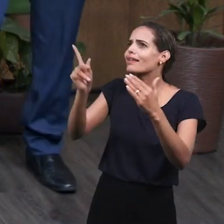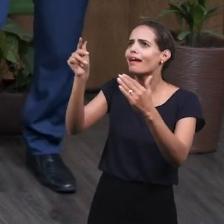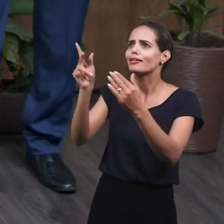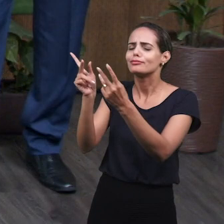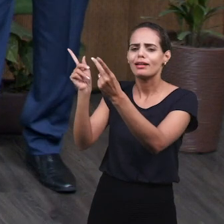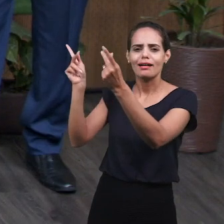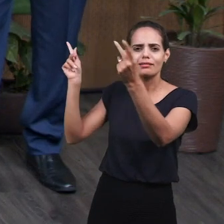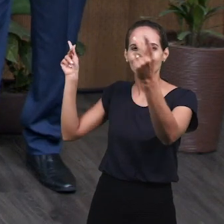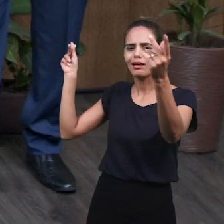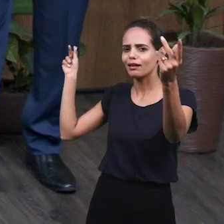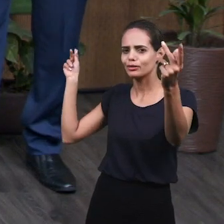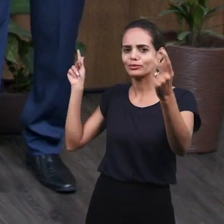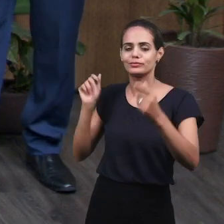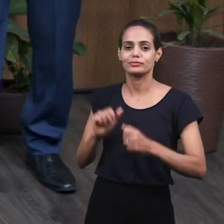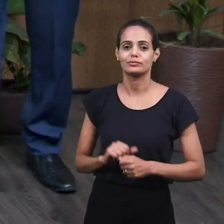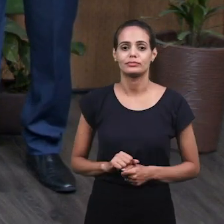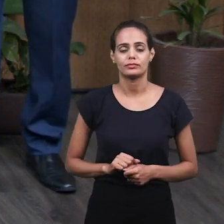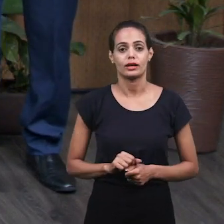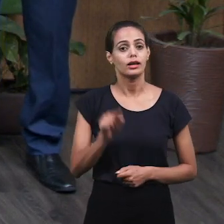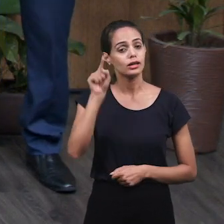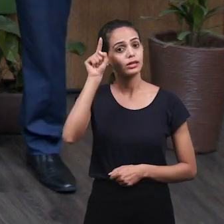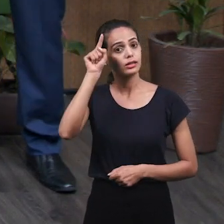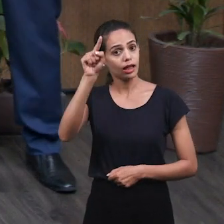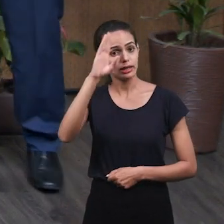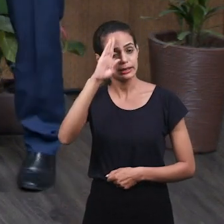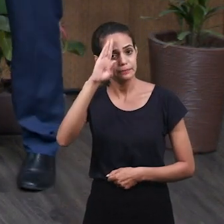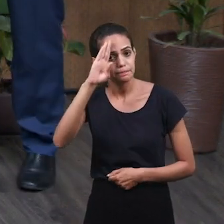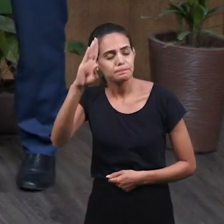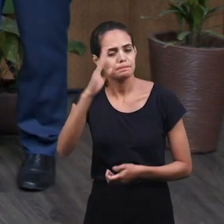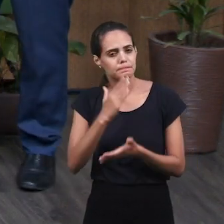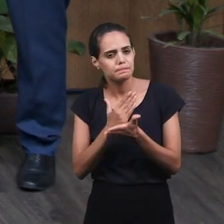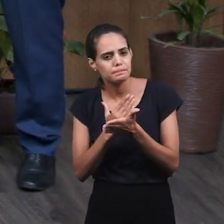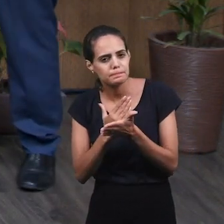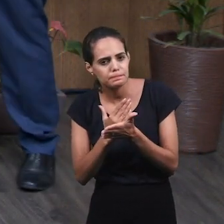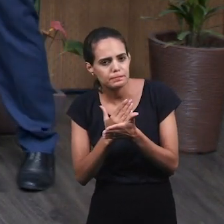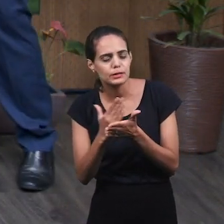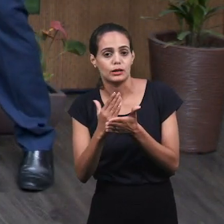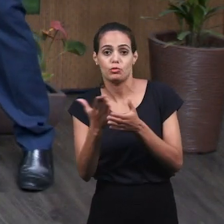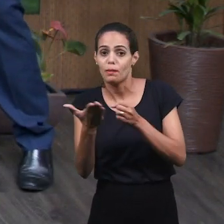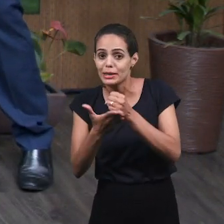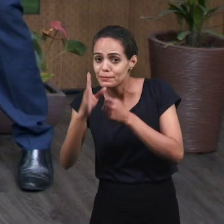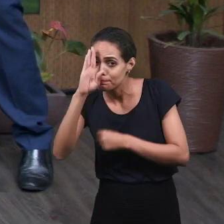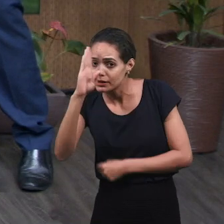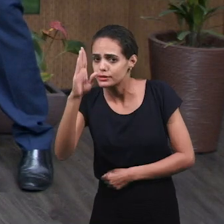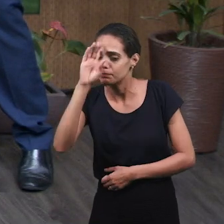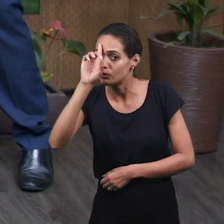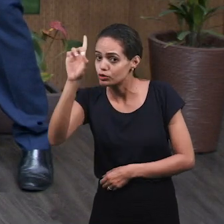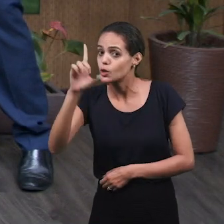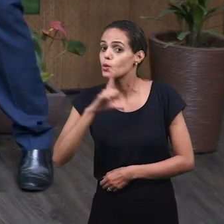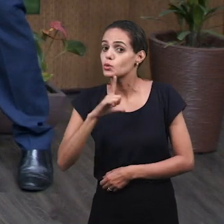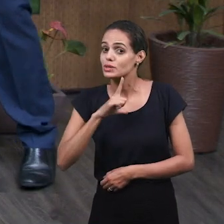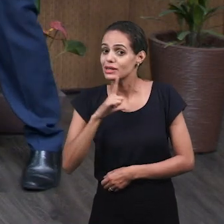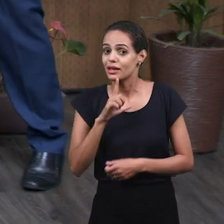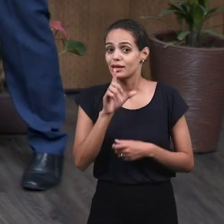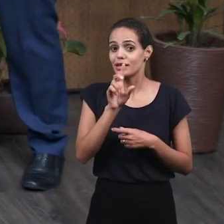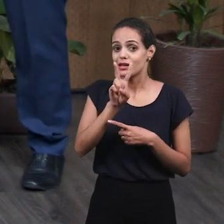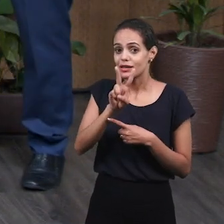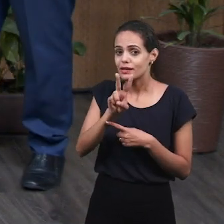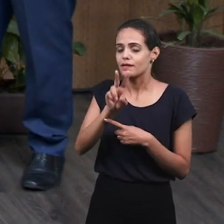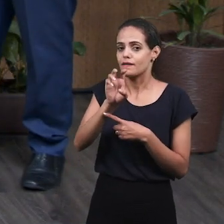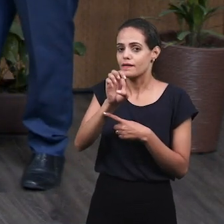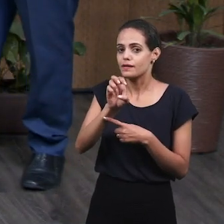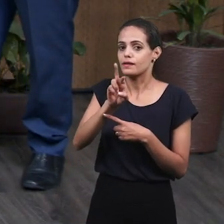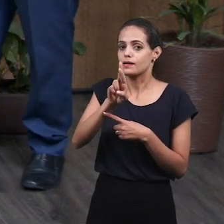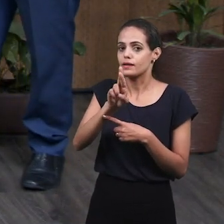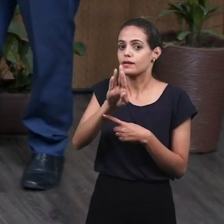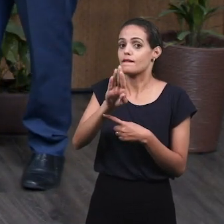Dieu, nous retrouvons quoi? Le Verbe. Le Verbe, comme montré dans ce texte de